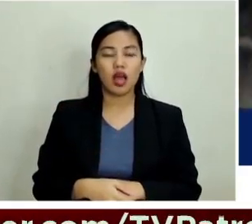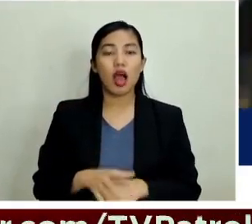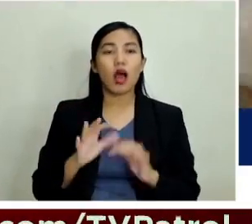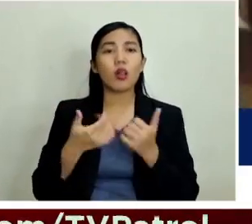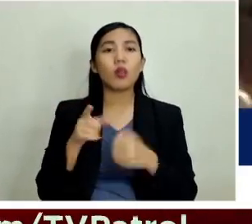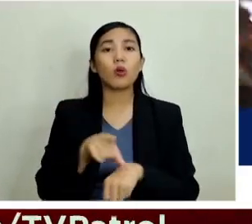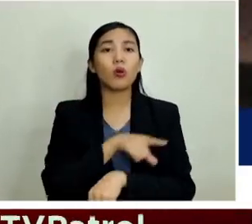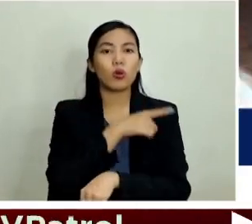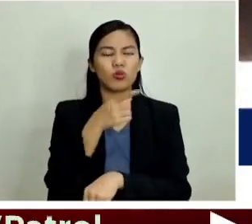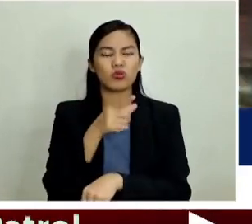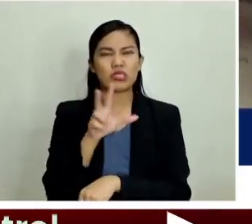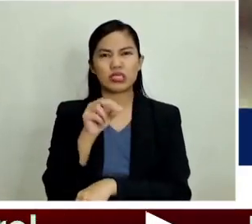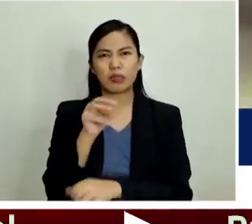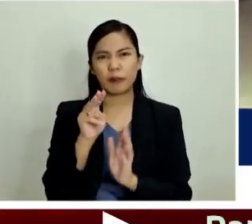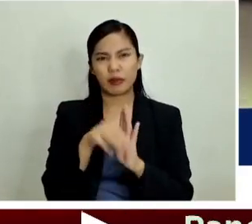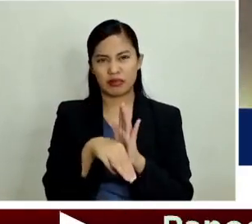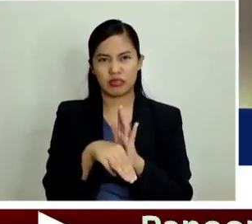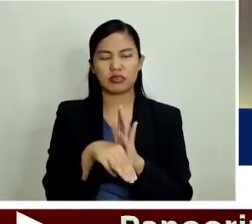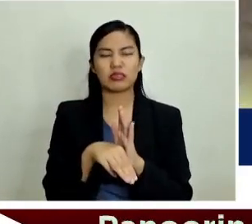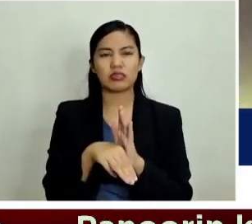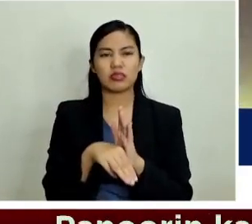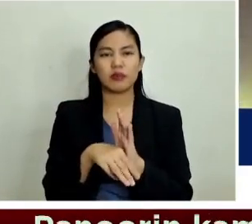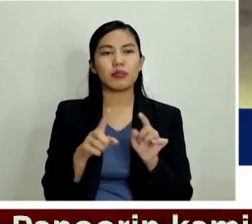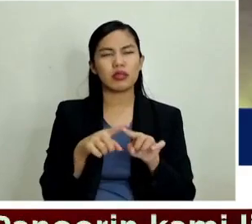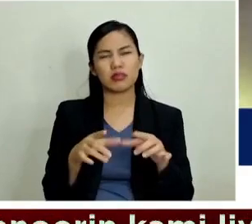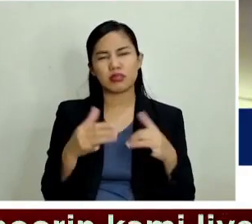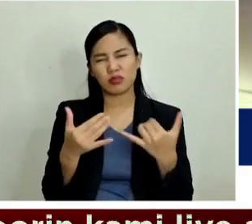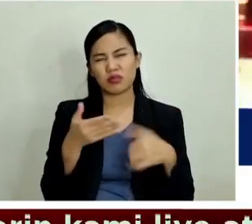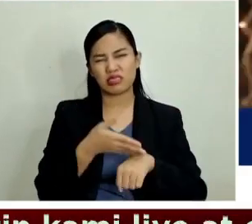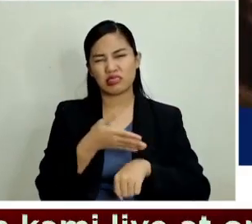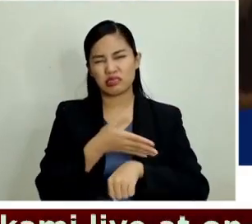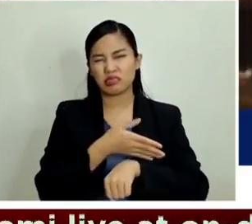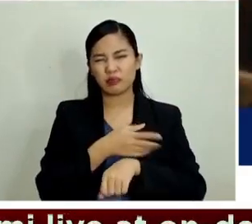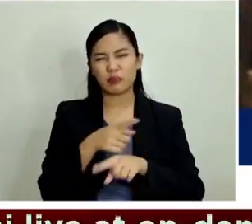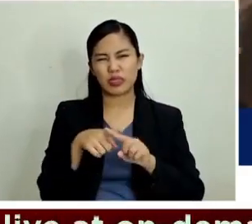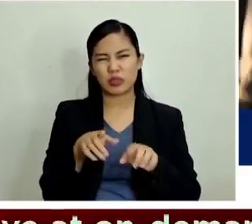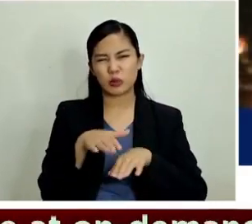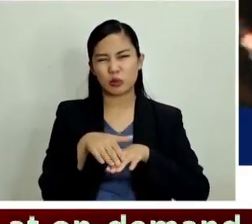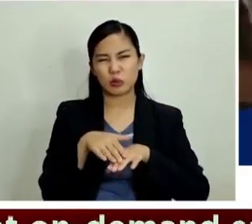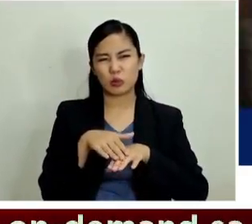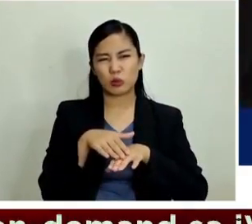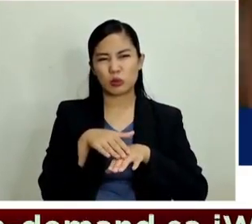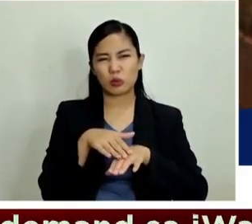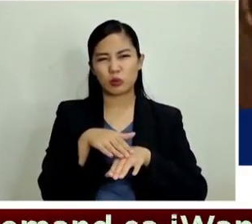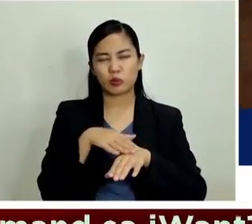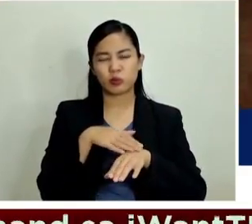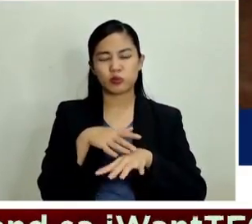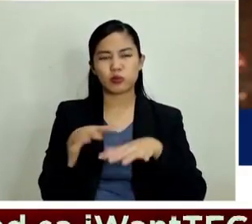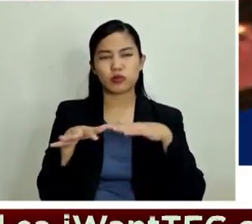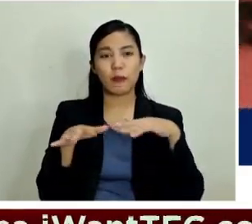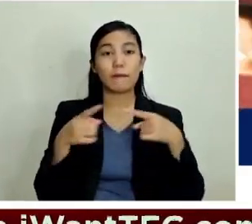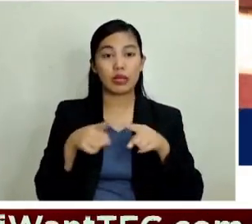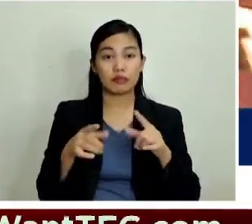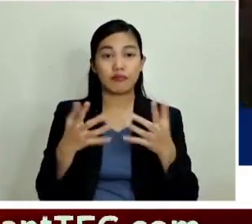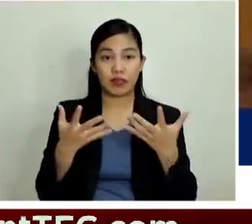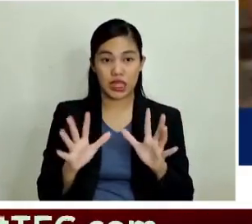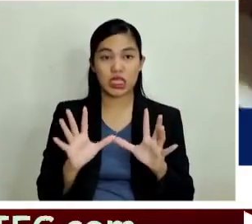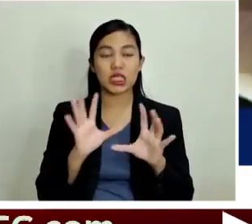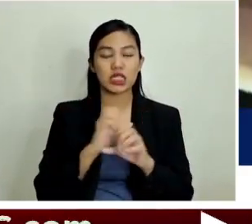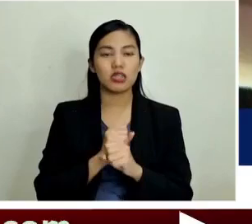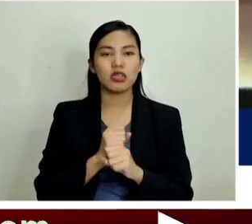Pero sa ngayon, nakita natin may konting improvement, slow moving na pagdating dito sa EDSA North Avenue. Pero once malagpas mo ito, papuntang Muñoz,